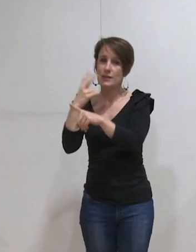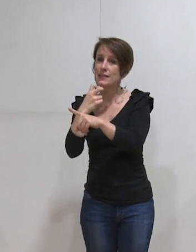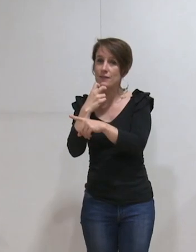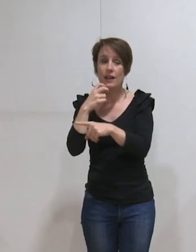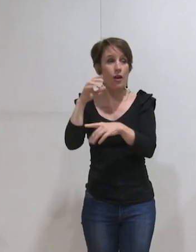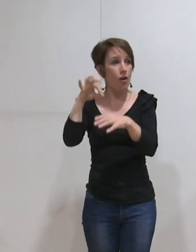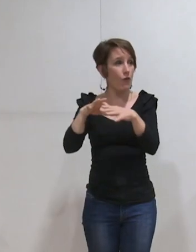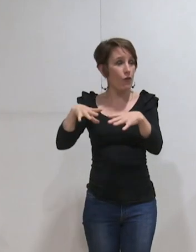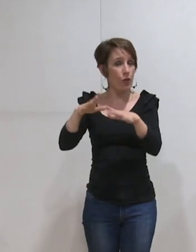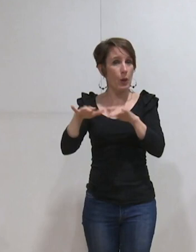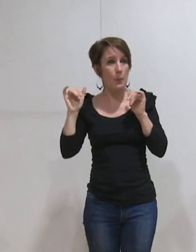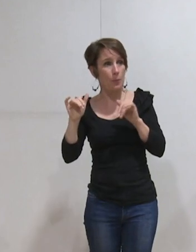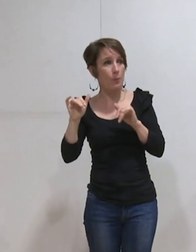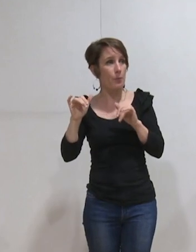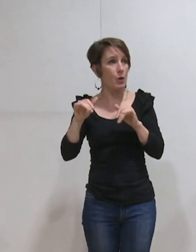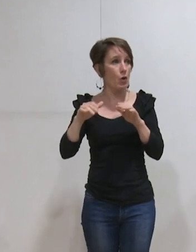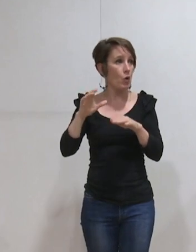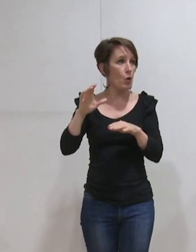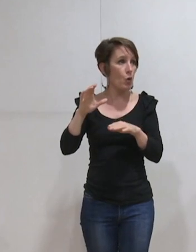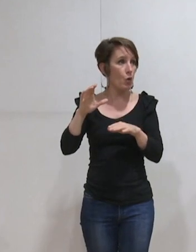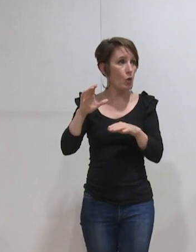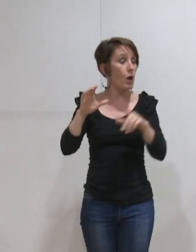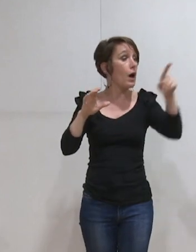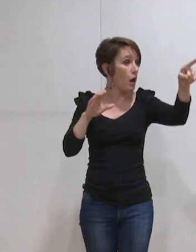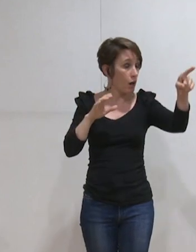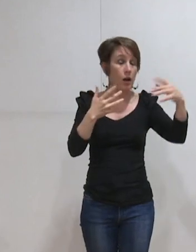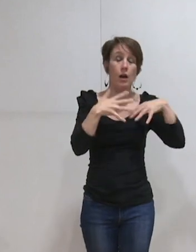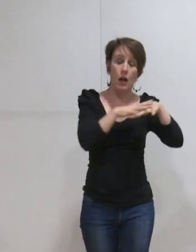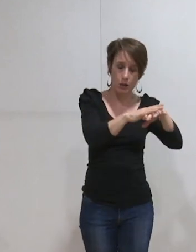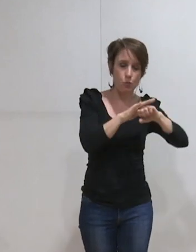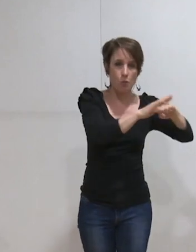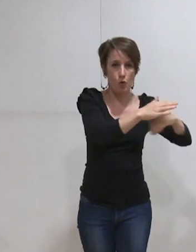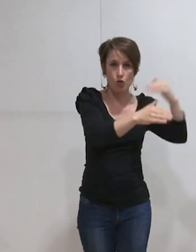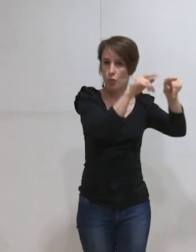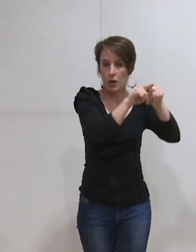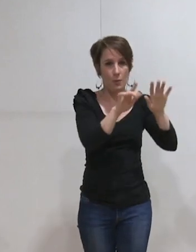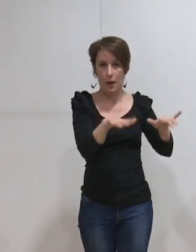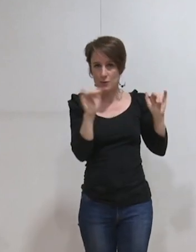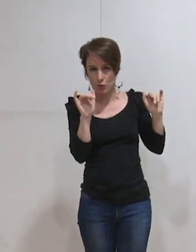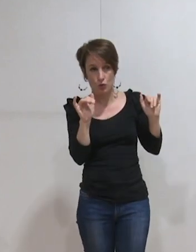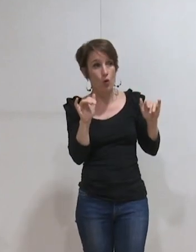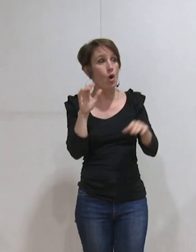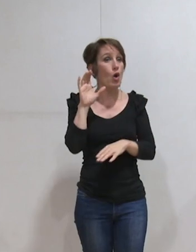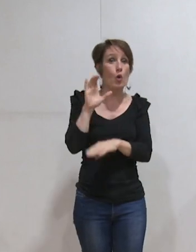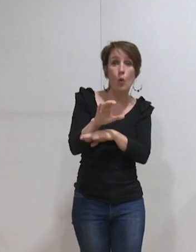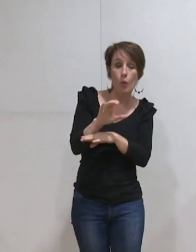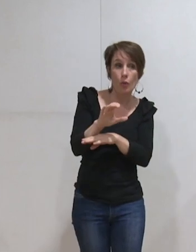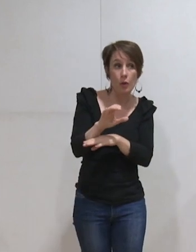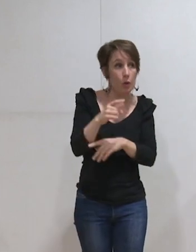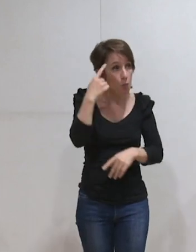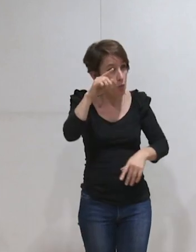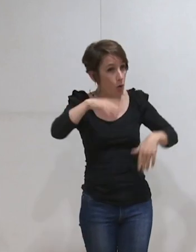s'abstient qui est contre abstention du rassemblement de gauche et de progrès qui vote contre qui est